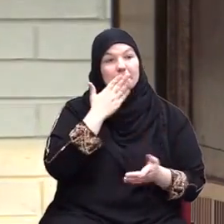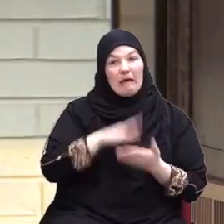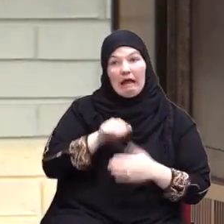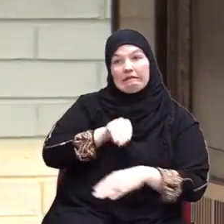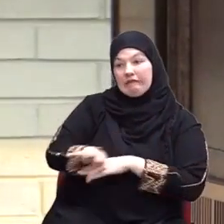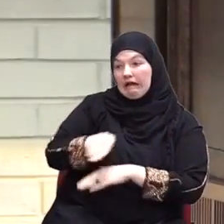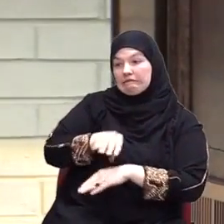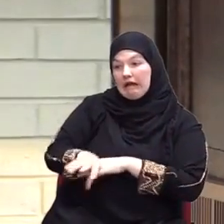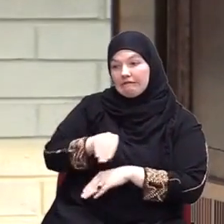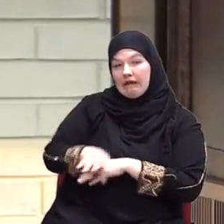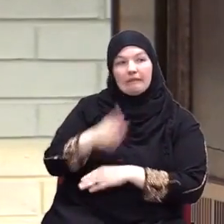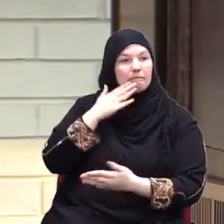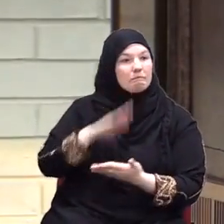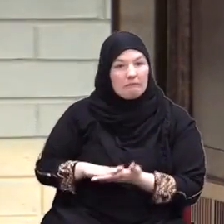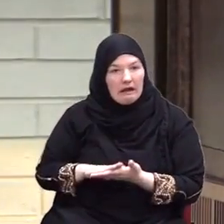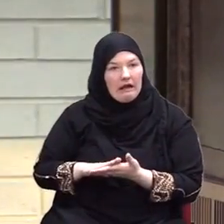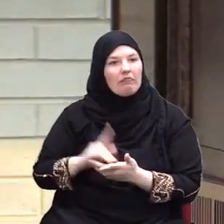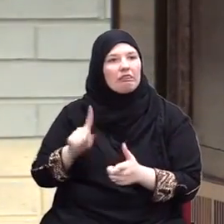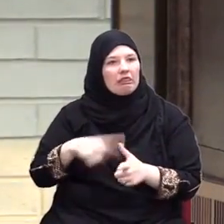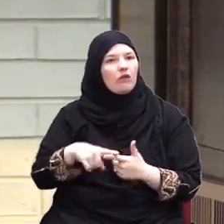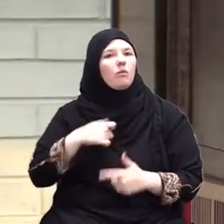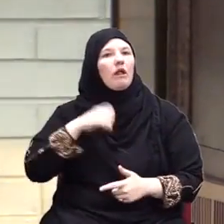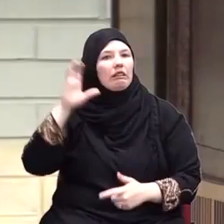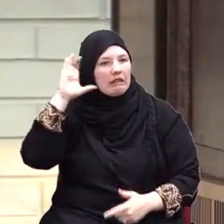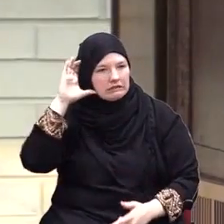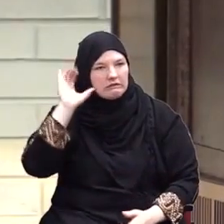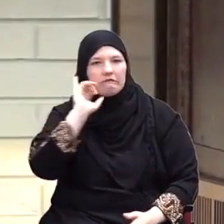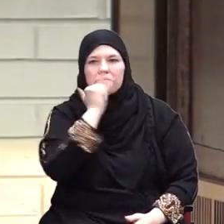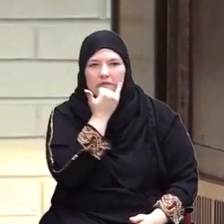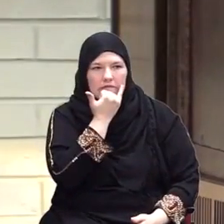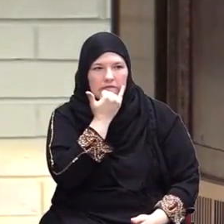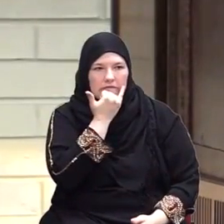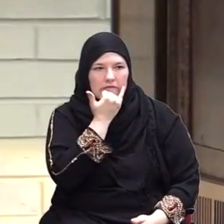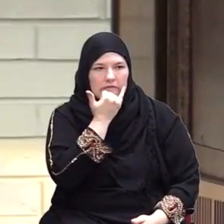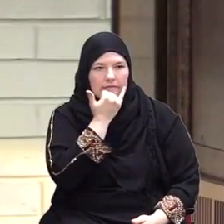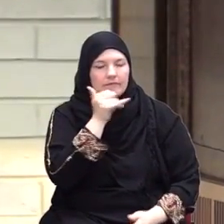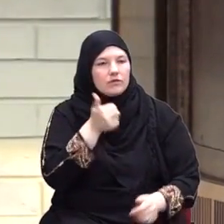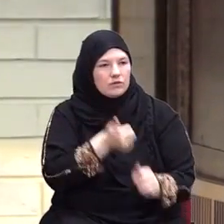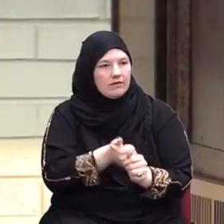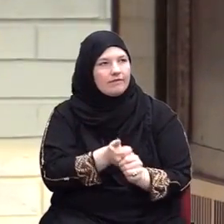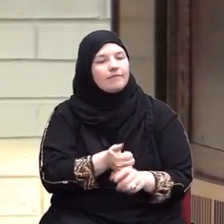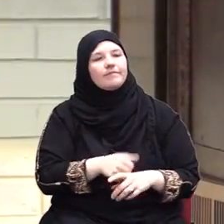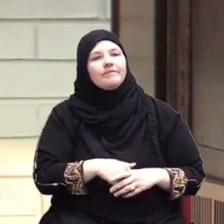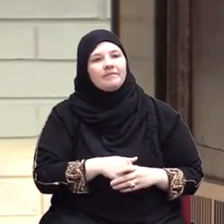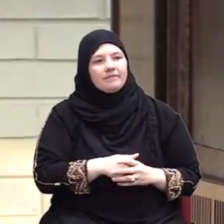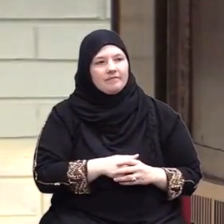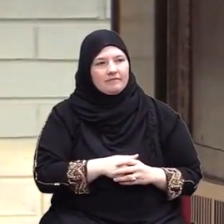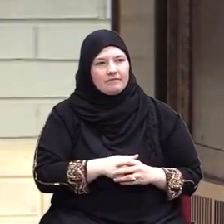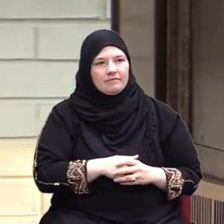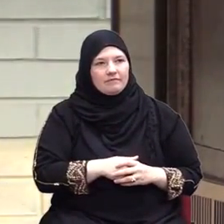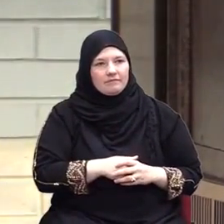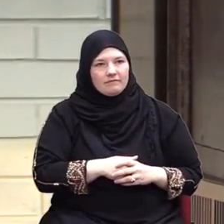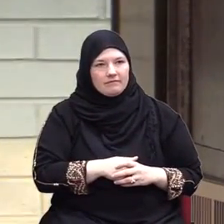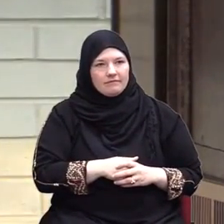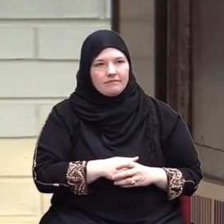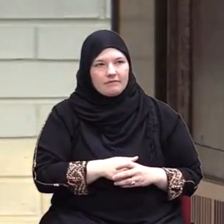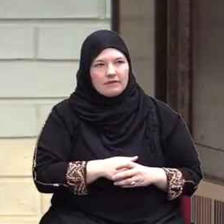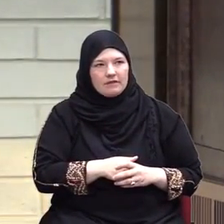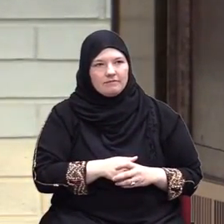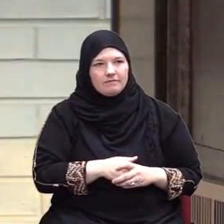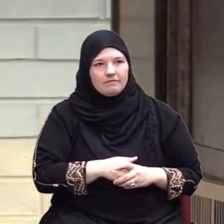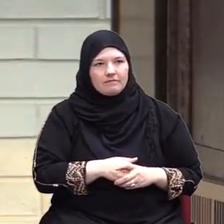you, you're bound to listen one time, or two, or ten. So, وَلَا تُطِعْ مَنْ أَغْفَلْنَا